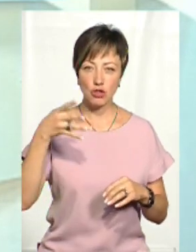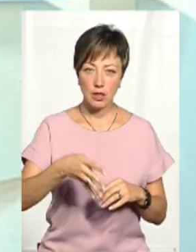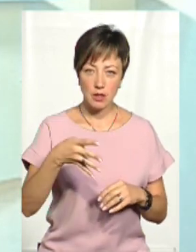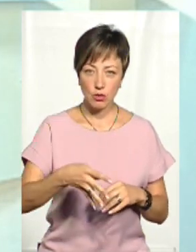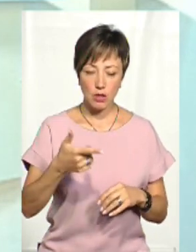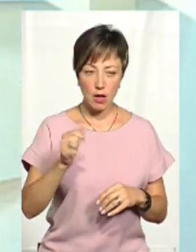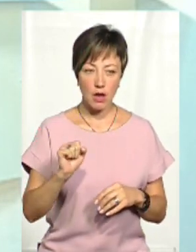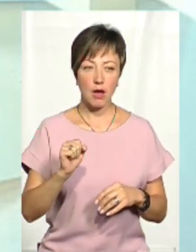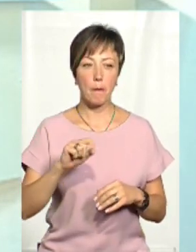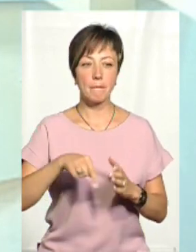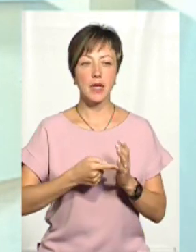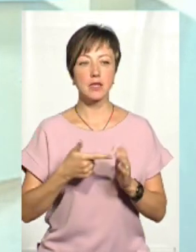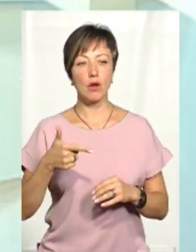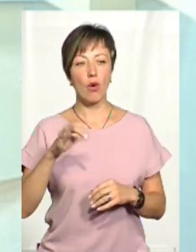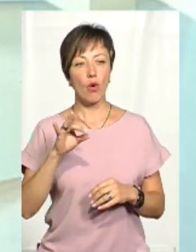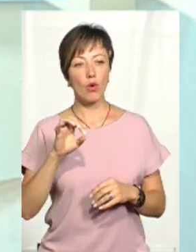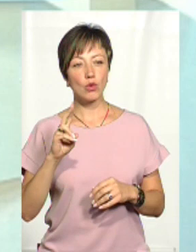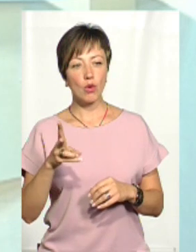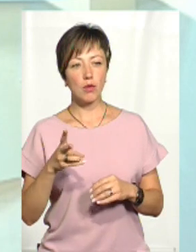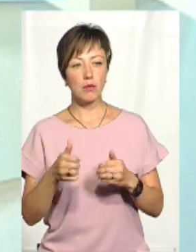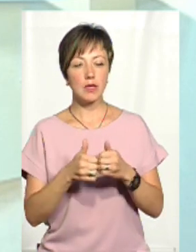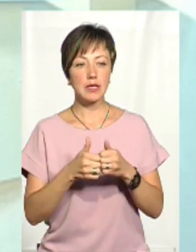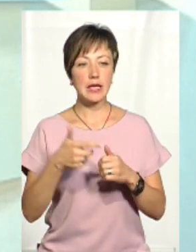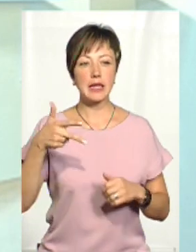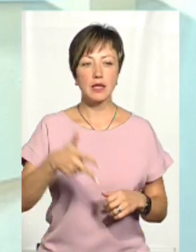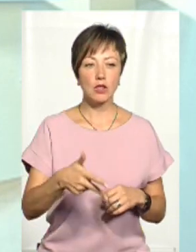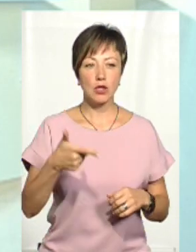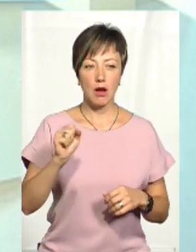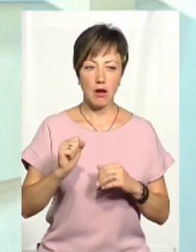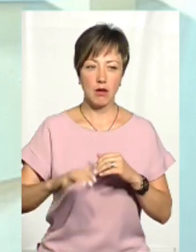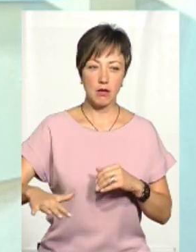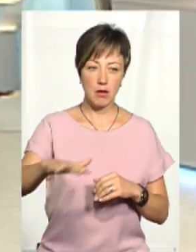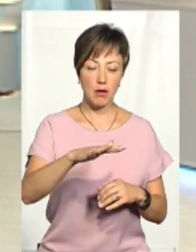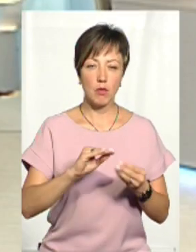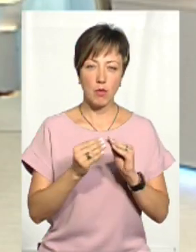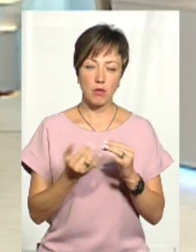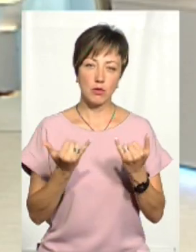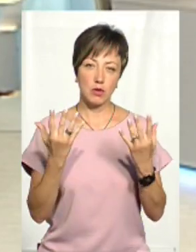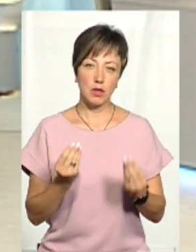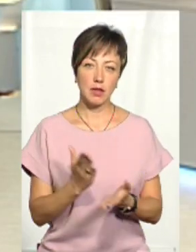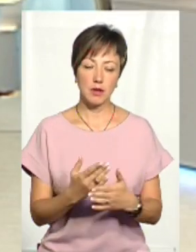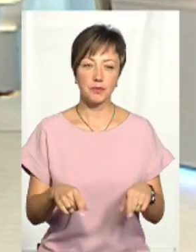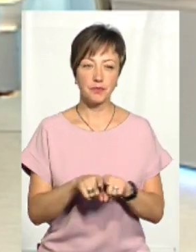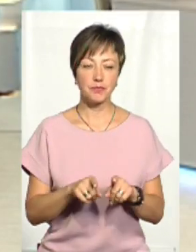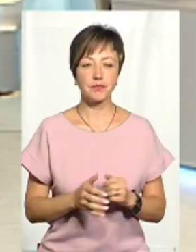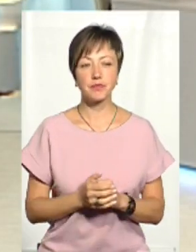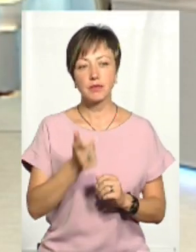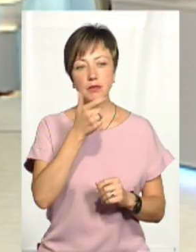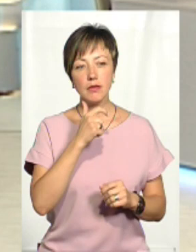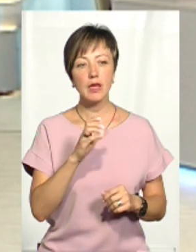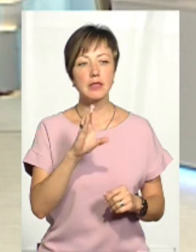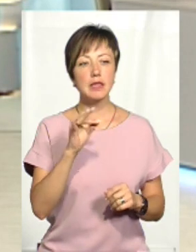гектарів, та у місті Городок – близько 3 тисяч гектарів. От маємо таку проблему на сьогоднішній день. А пане Сергій, хотів